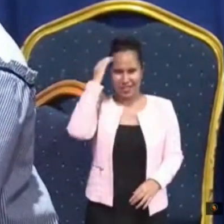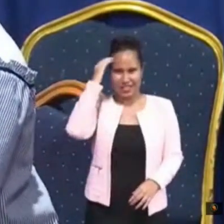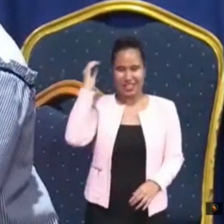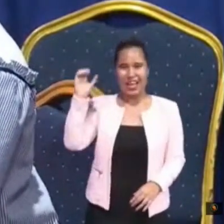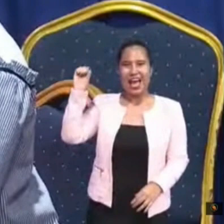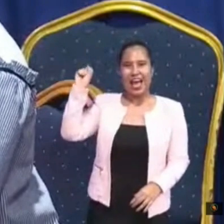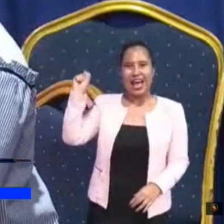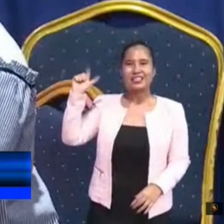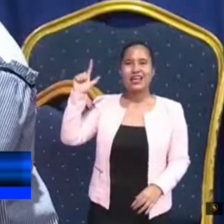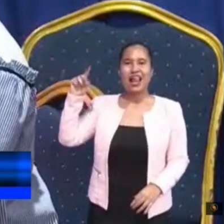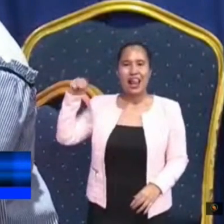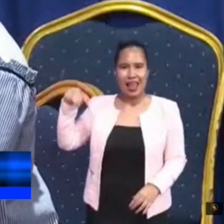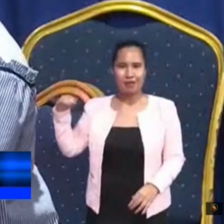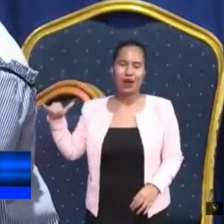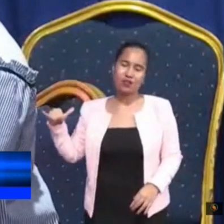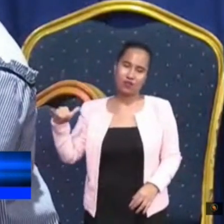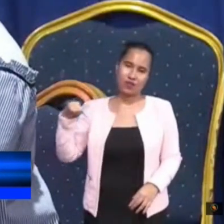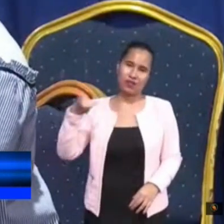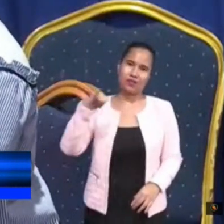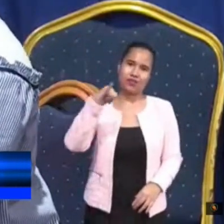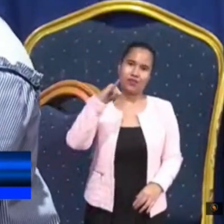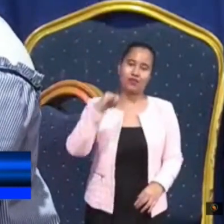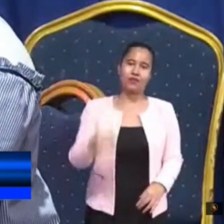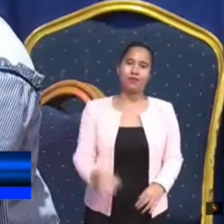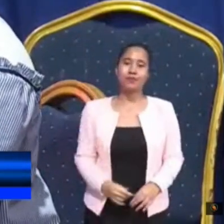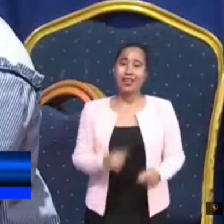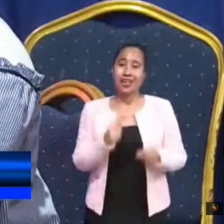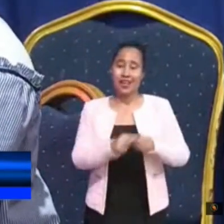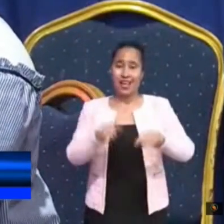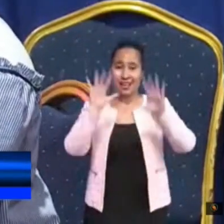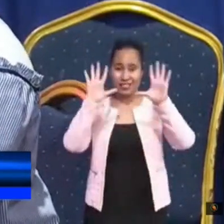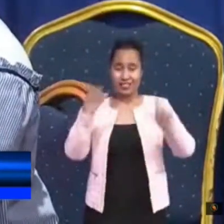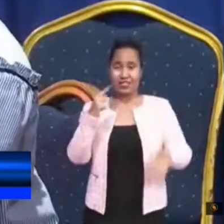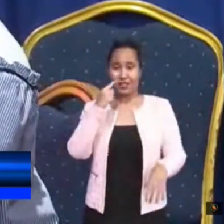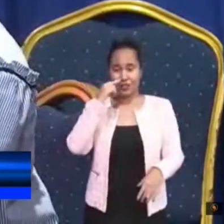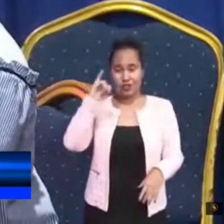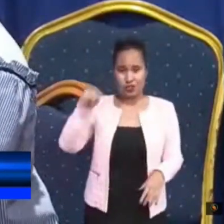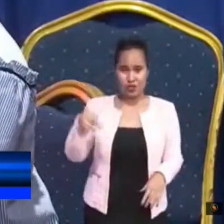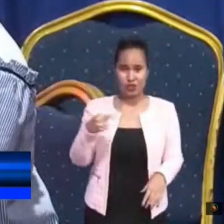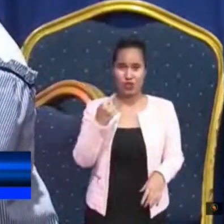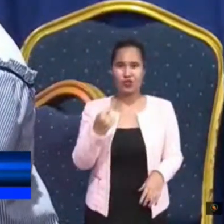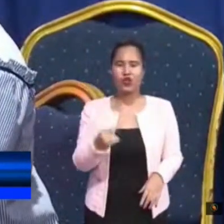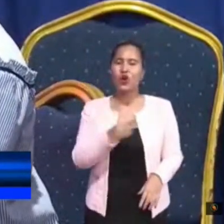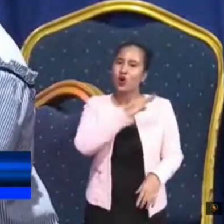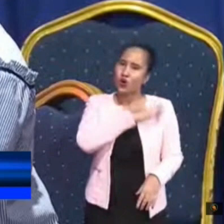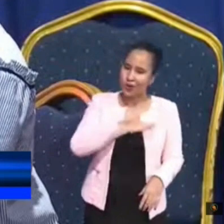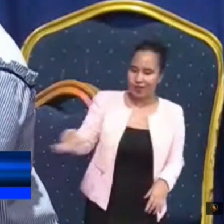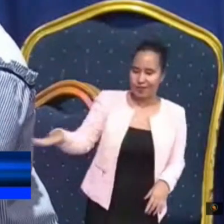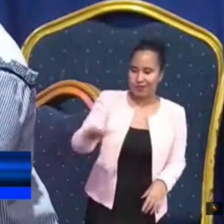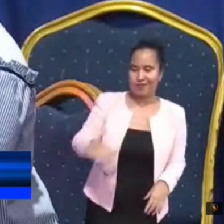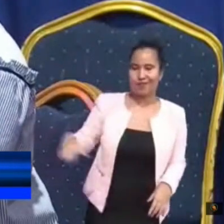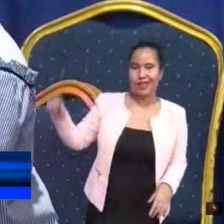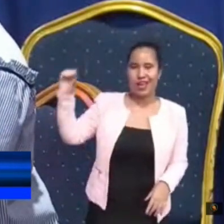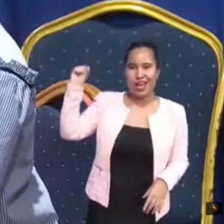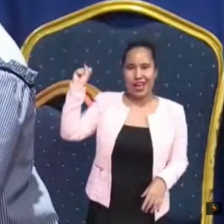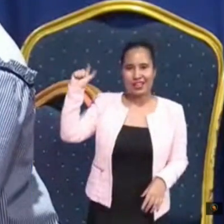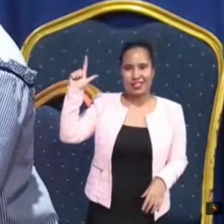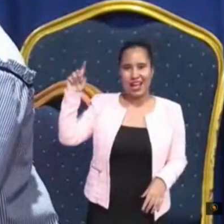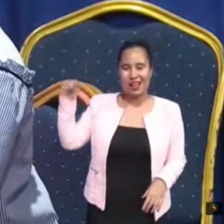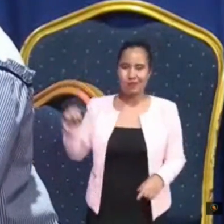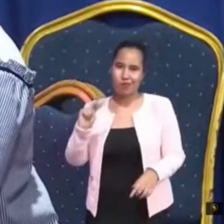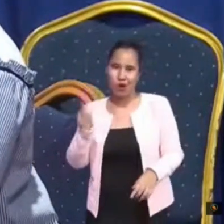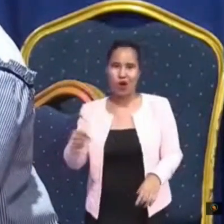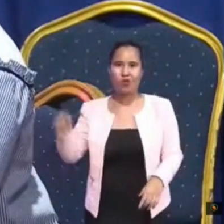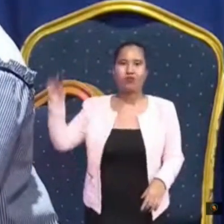SLM die vlucht uit gaat voeren. En 10 juni hebben wij weer een vlucht vanuit de regio SLM, dan wel